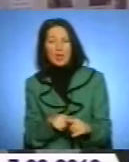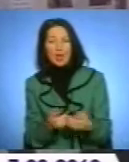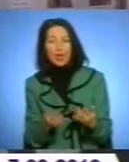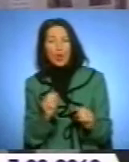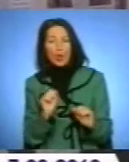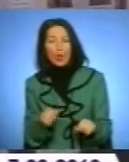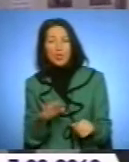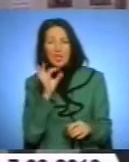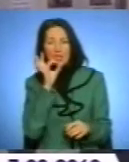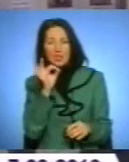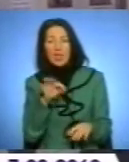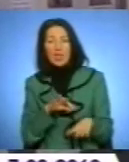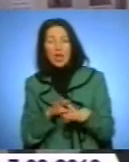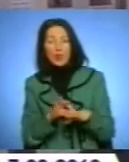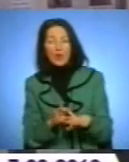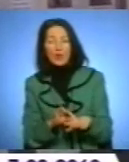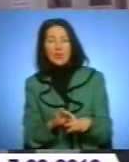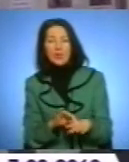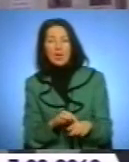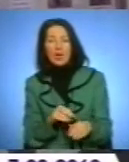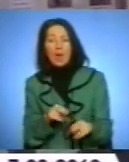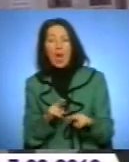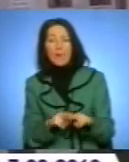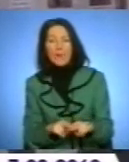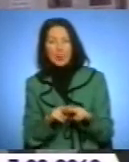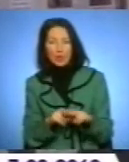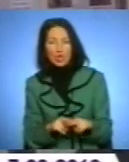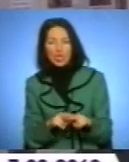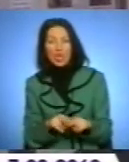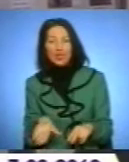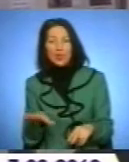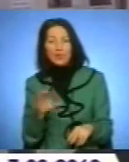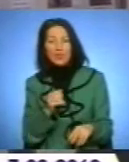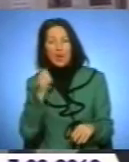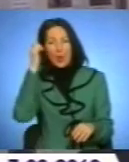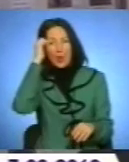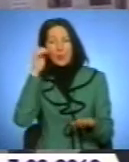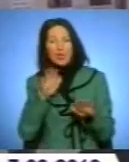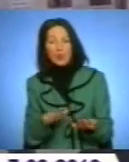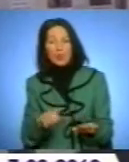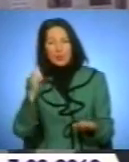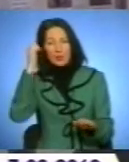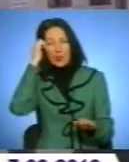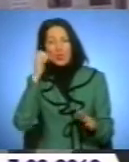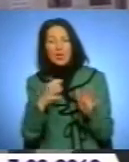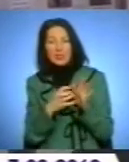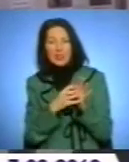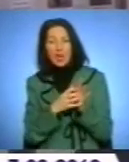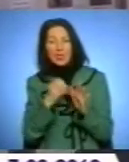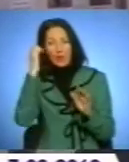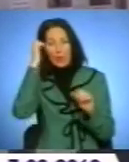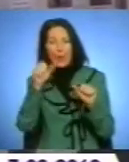так сказати, провести так звану паспортизацію всіх пам'ятних місць, пам'ятних знаків, пам'ятників, місць